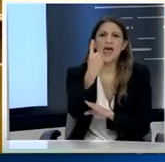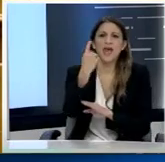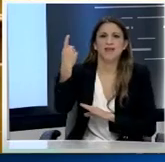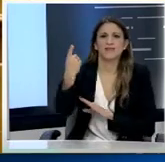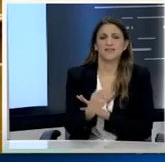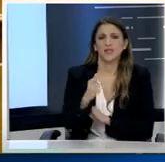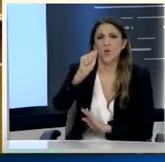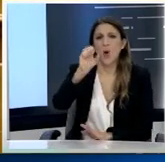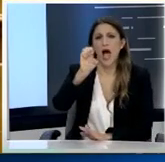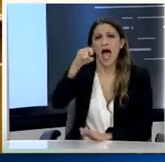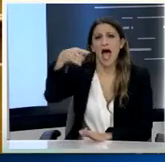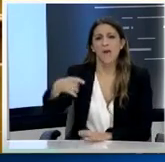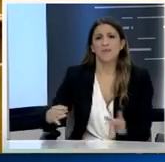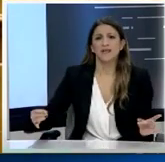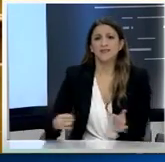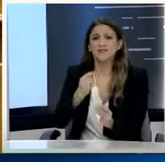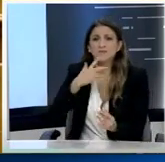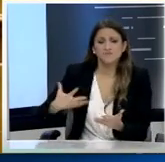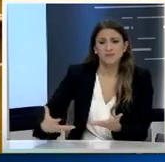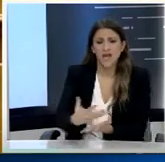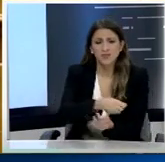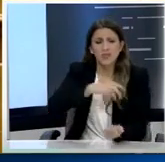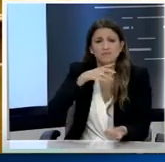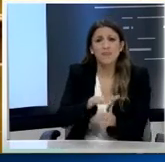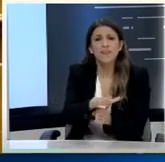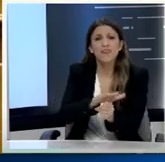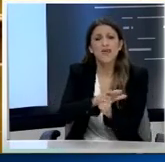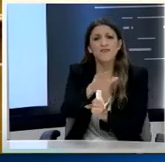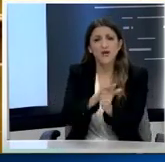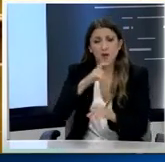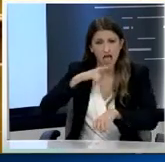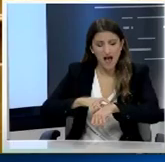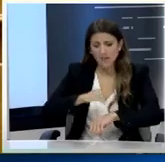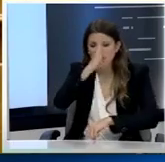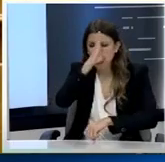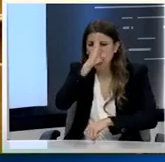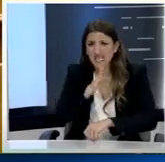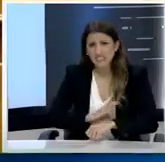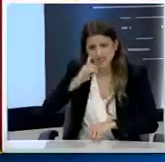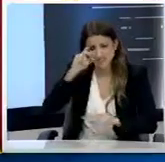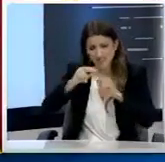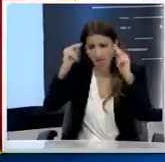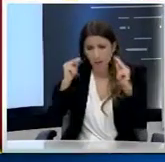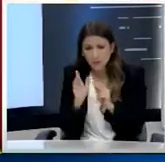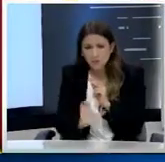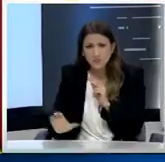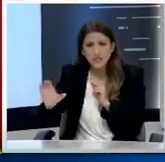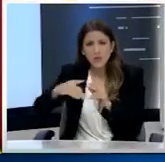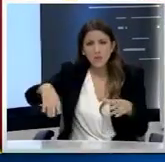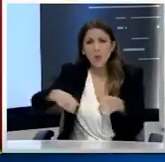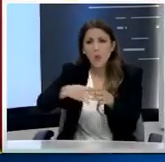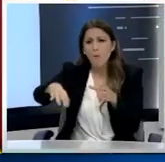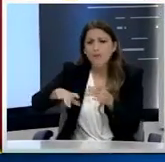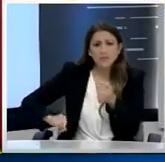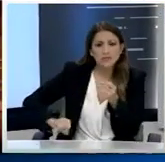κρίσης, σε συνθήκες δημοσιονομικής ασφυξίας που επουλώνουν κοινωνικά τραύματα και μειώνουν τις